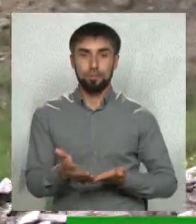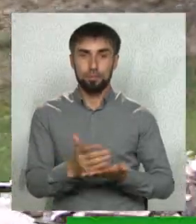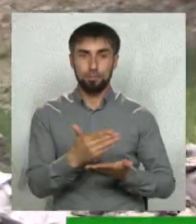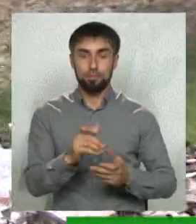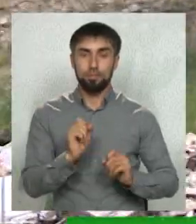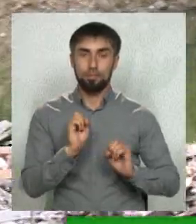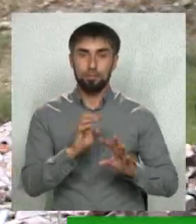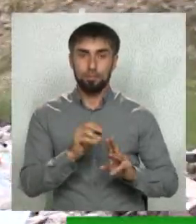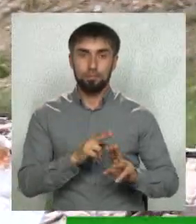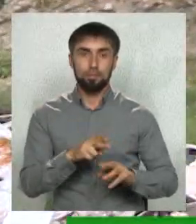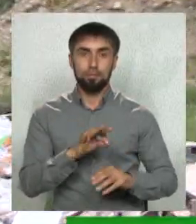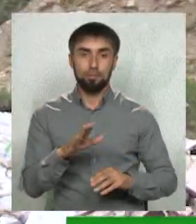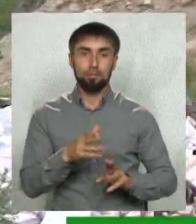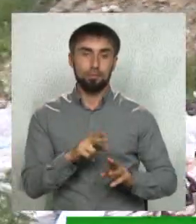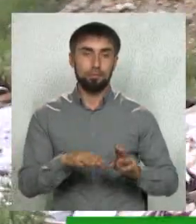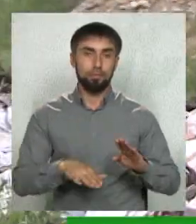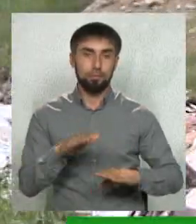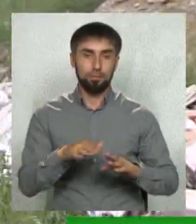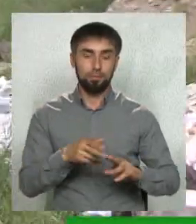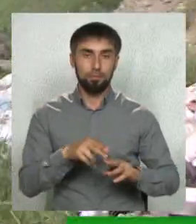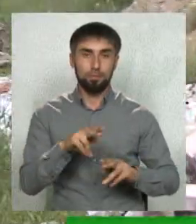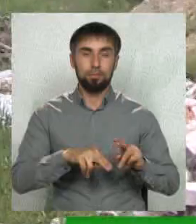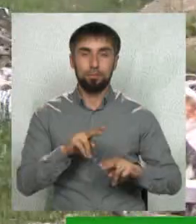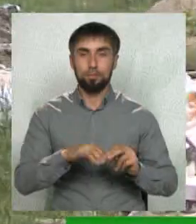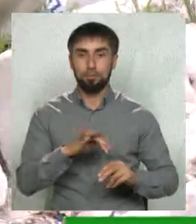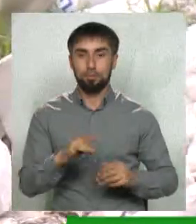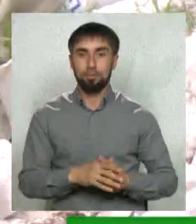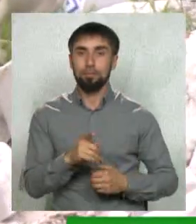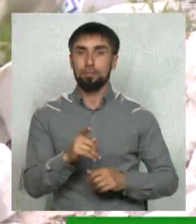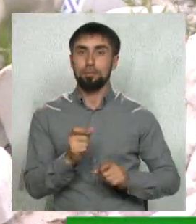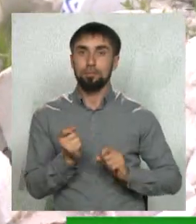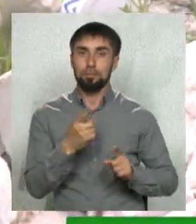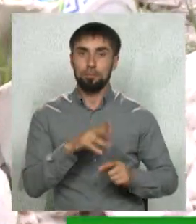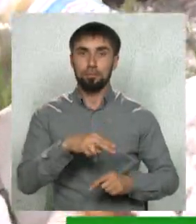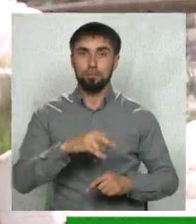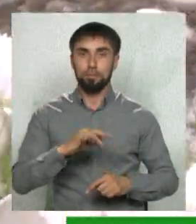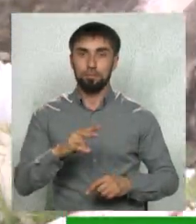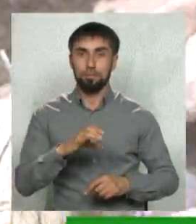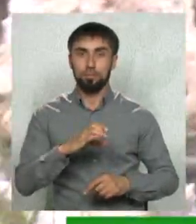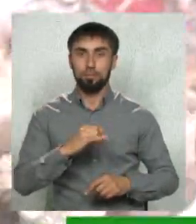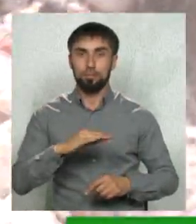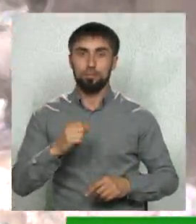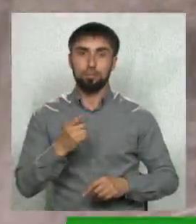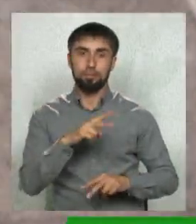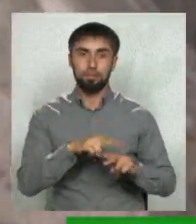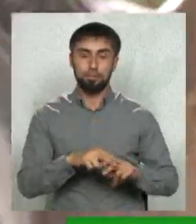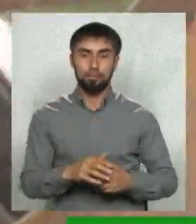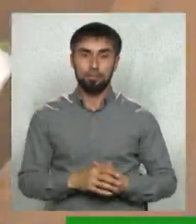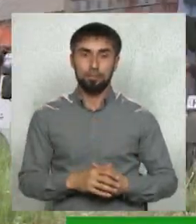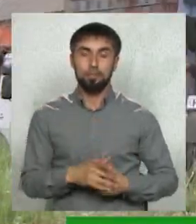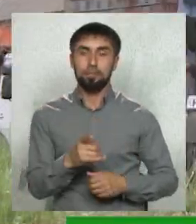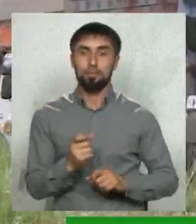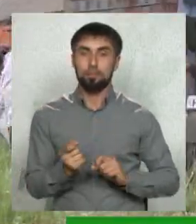загрузил полные ковши строительного мусора в грузовик. Далее отходы отвезут на полигон в Сунжу, где им и место. Вывести